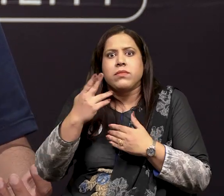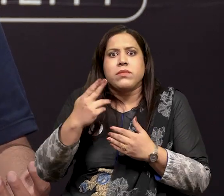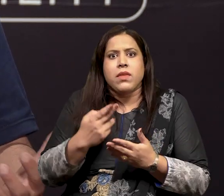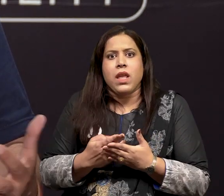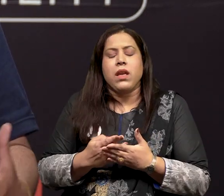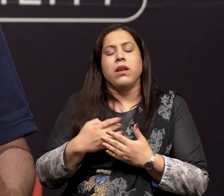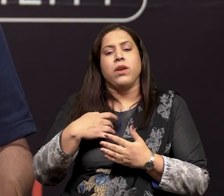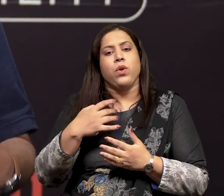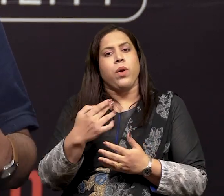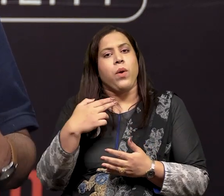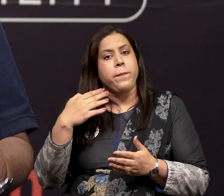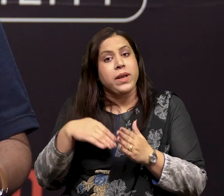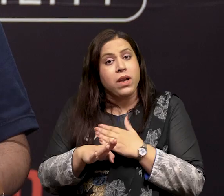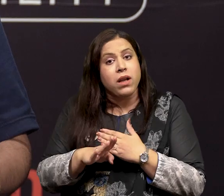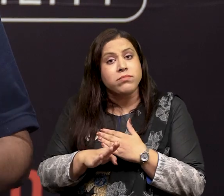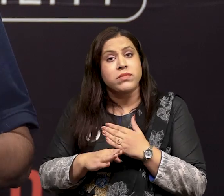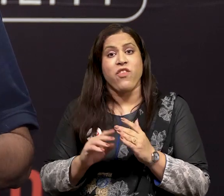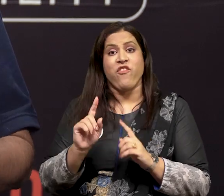है कि अच्छा,